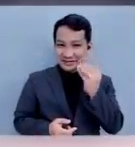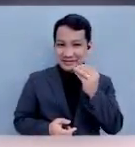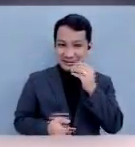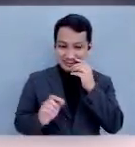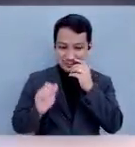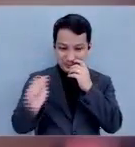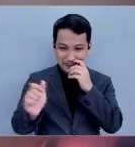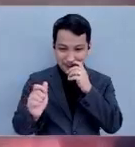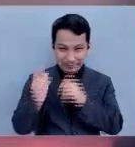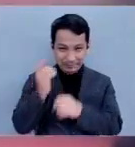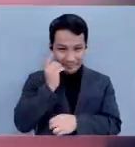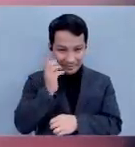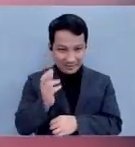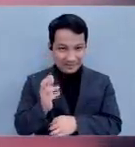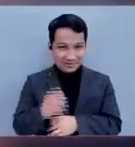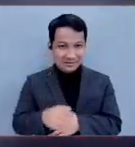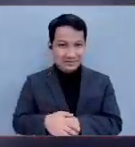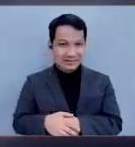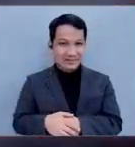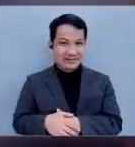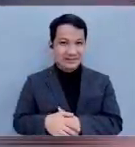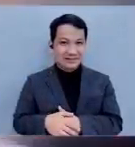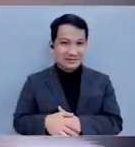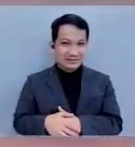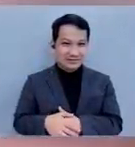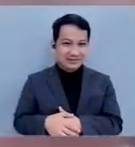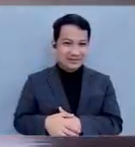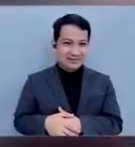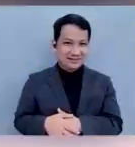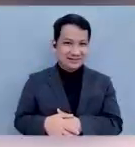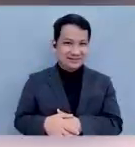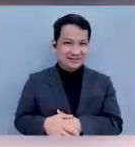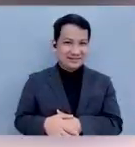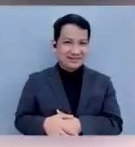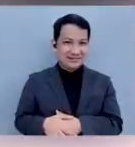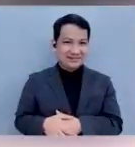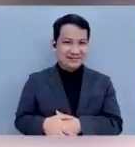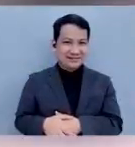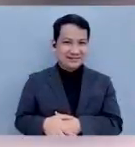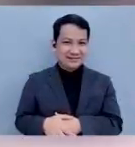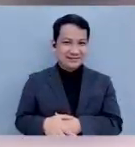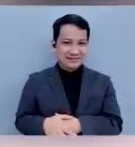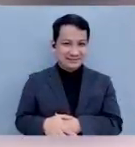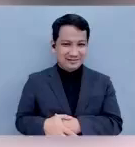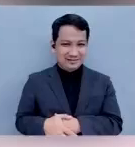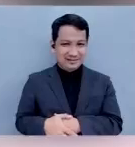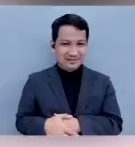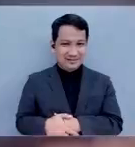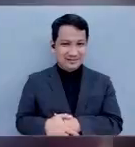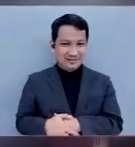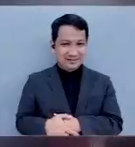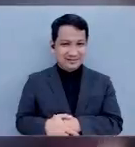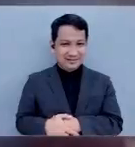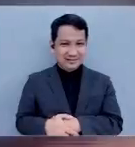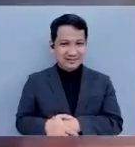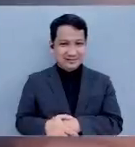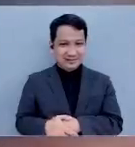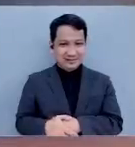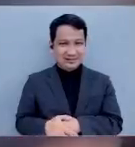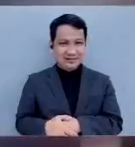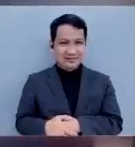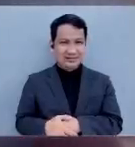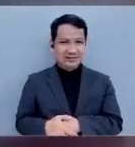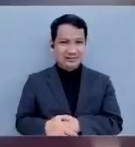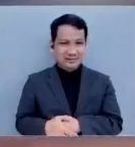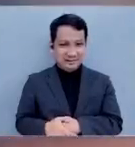herself, Dimples Romana. Hindi kita marinig! Ay, and wala naman akong pakialam kung hindi mo naririnig.